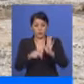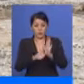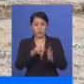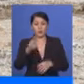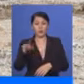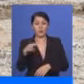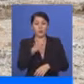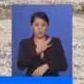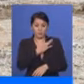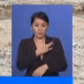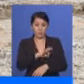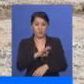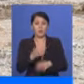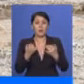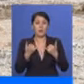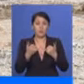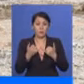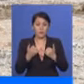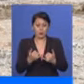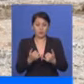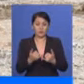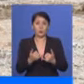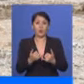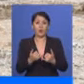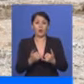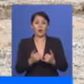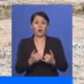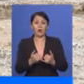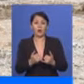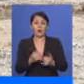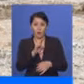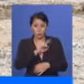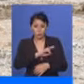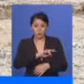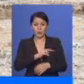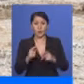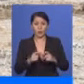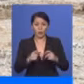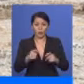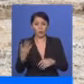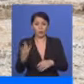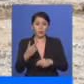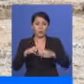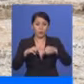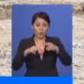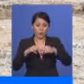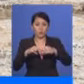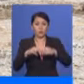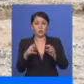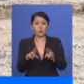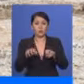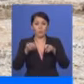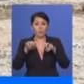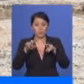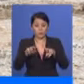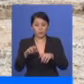теңгеден астам қаражат бөлінді. Қазіргі таңда әлі де кадр тапшылығы байқалады. Қаланың құрылыс алаңдарында құрылысшы мамандар қажет. Орта кәсіби